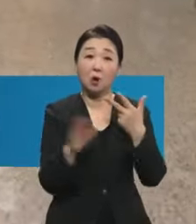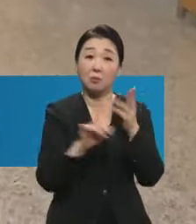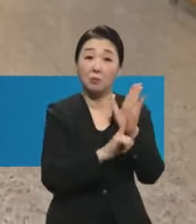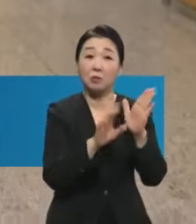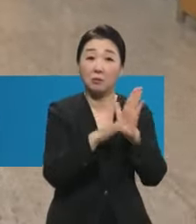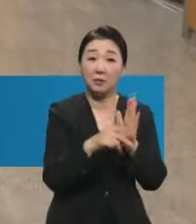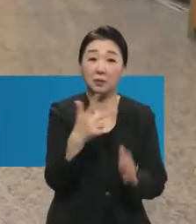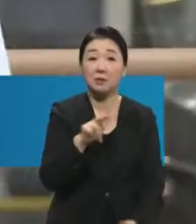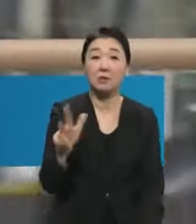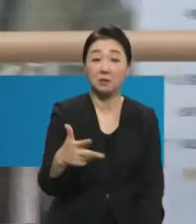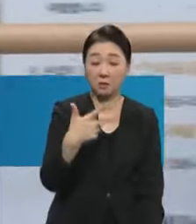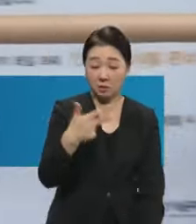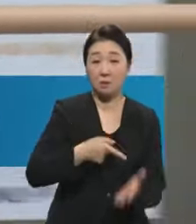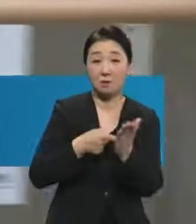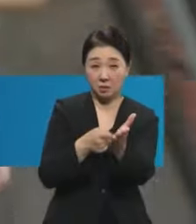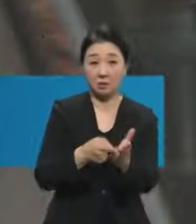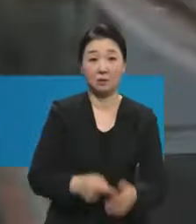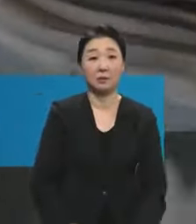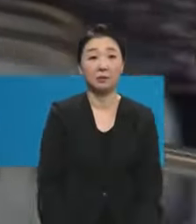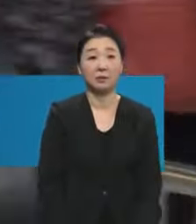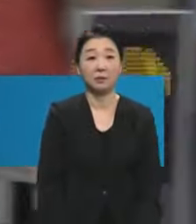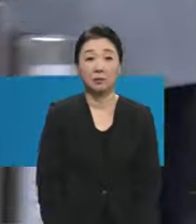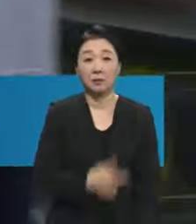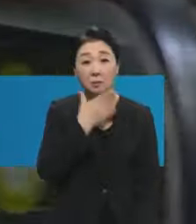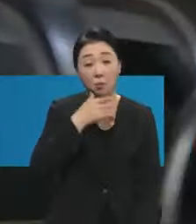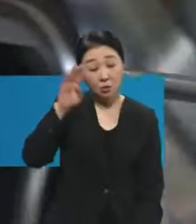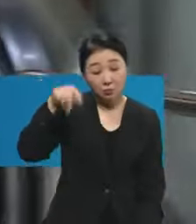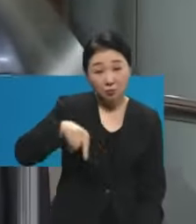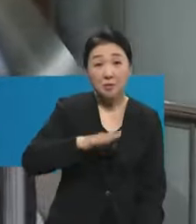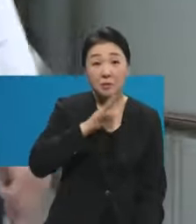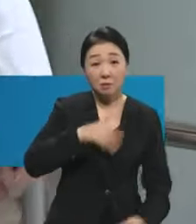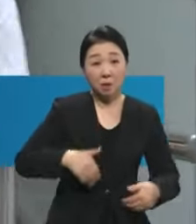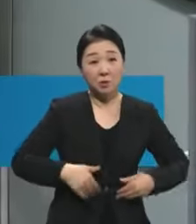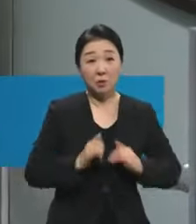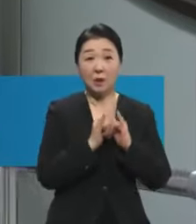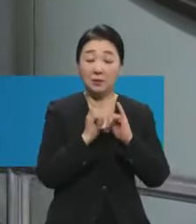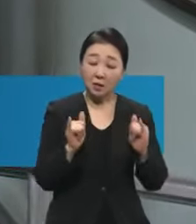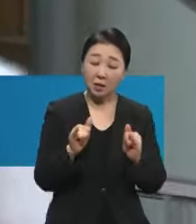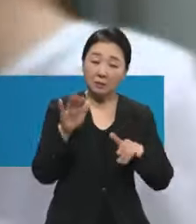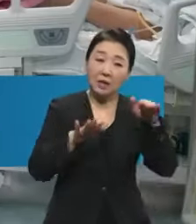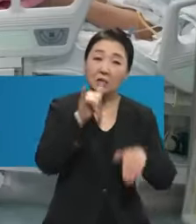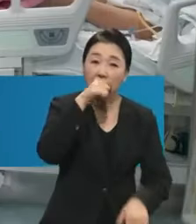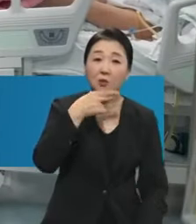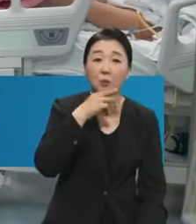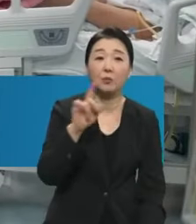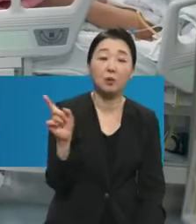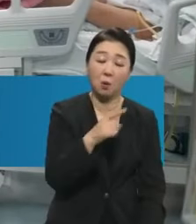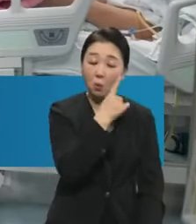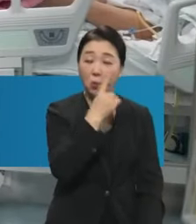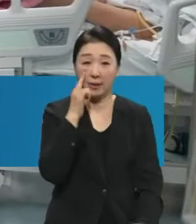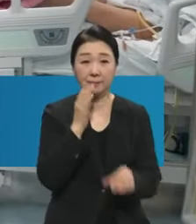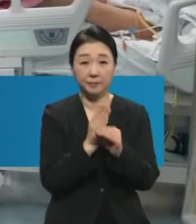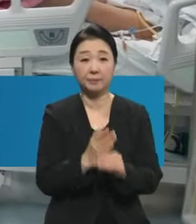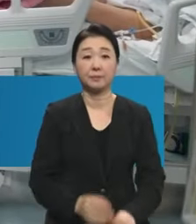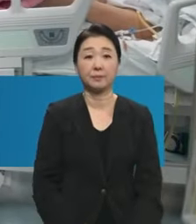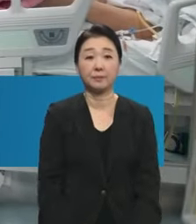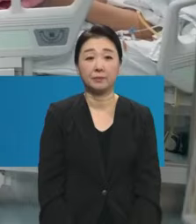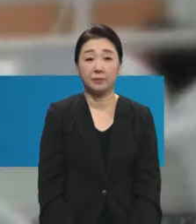7,707명의 모집 인원을 신청한 걸로 나타났습니다. 복지부는 실제 필요 인원과 얼마나 차이가 있는지 확인 중이라고